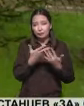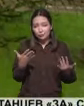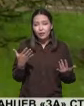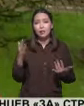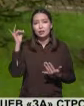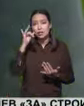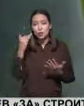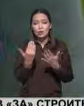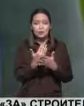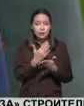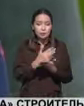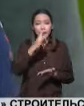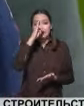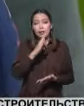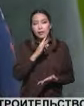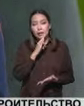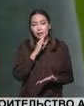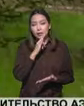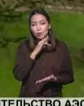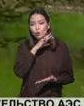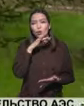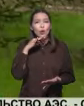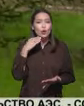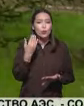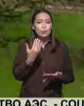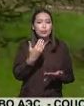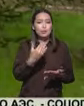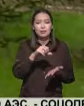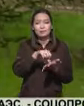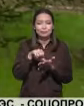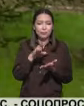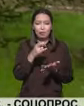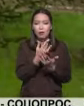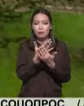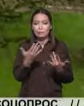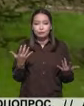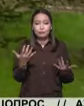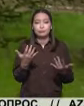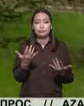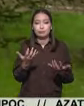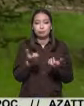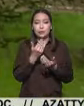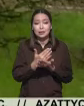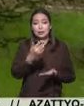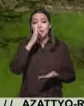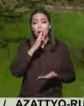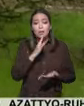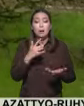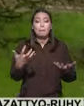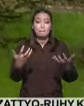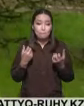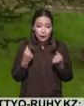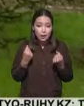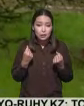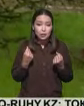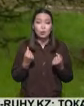в Казахстан съезжались очень много представителей различных национальностей. И Казахстан принимал их. Тут они